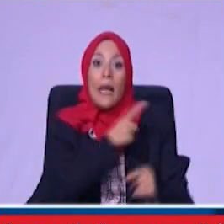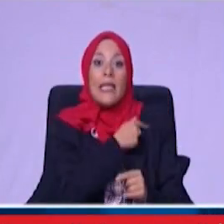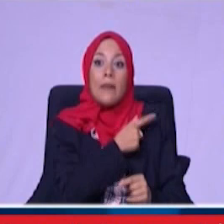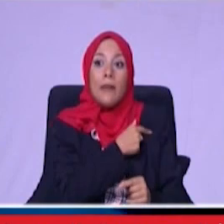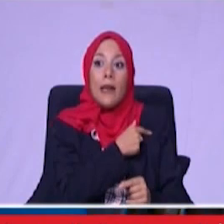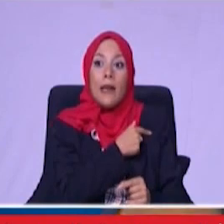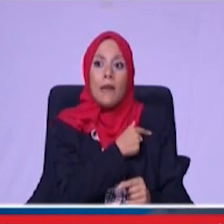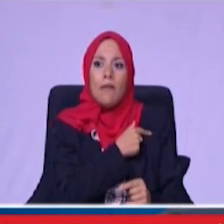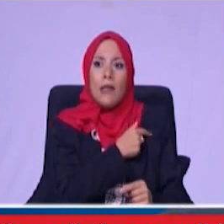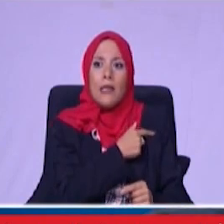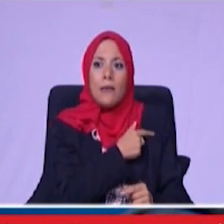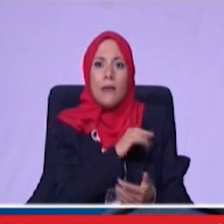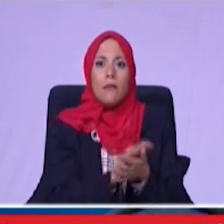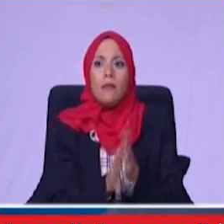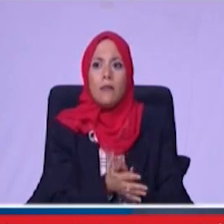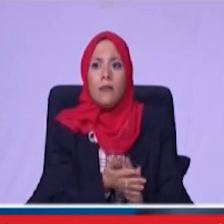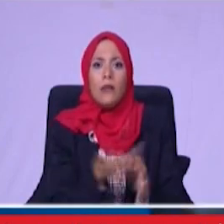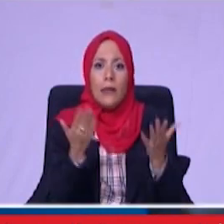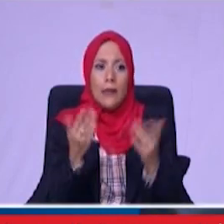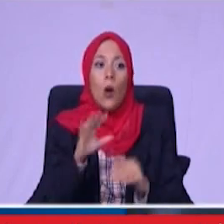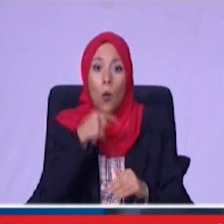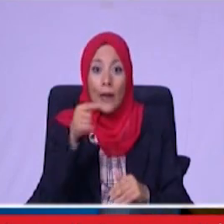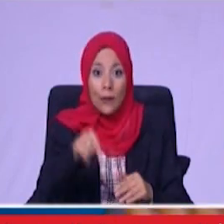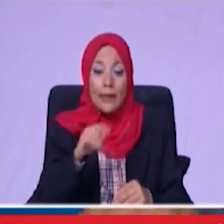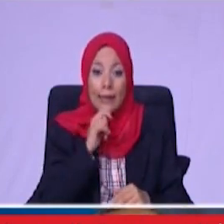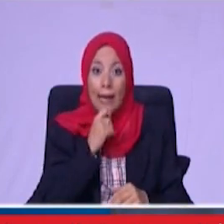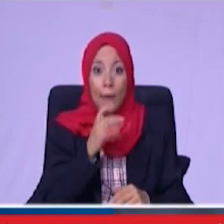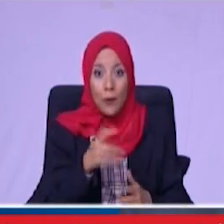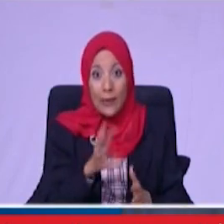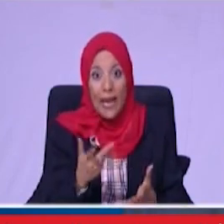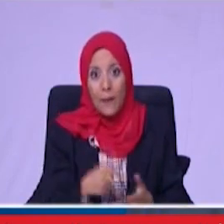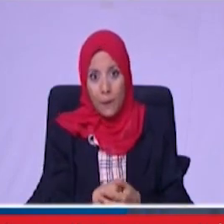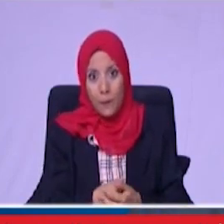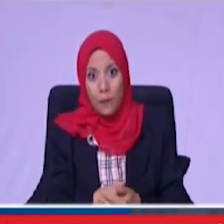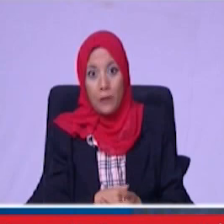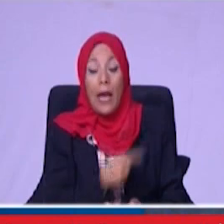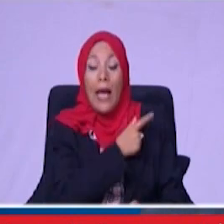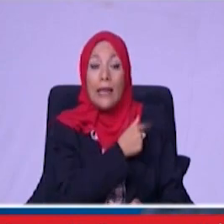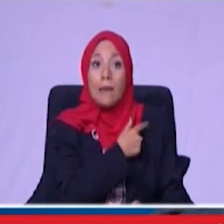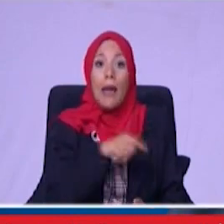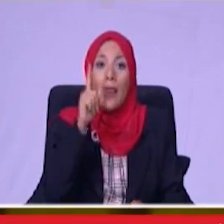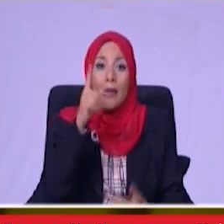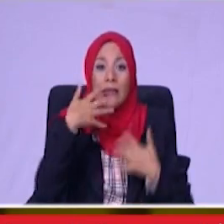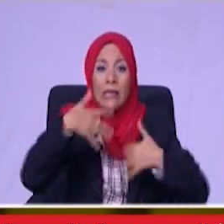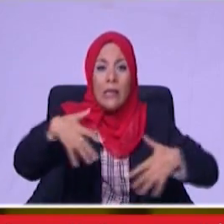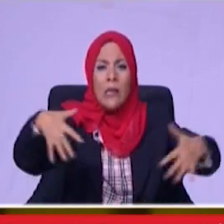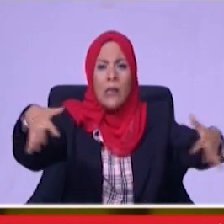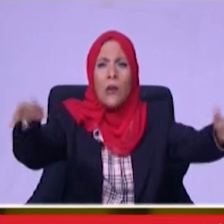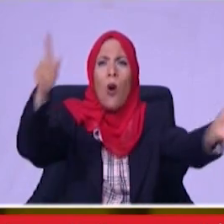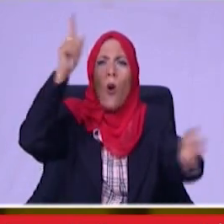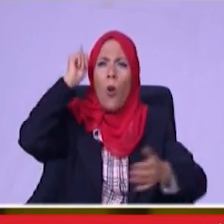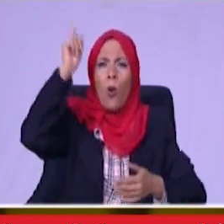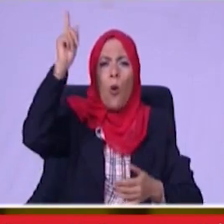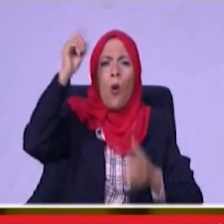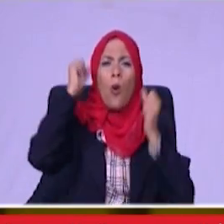لم يلهمها لغيره اقول لحضرتك ازاي هي اسماء الله محصوره لا الله يجبر